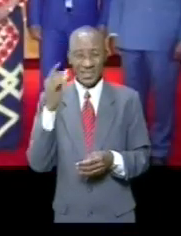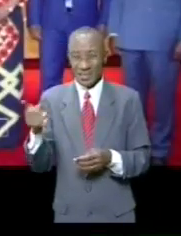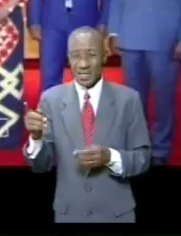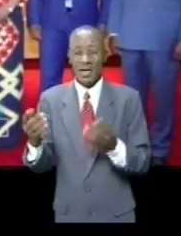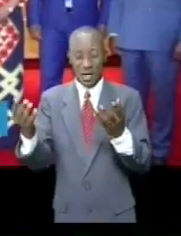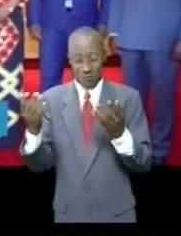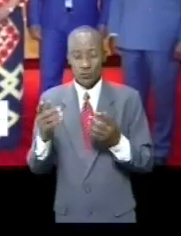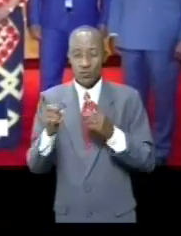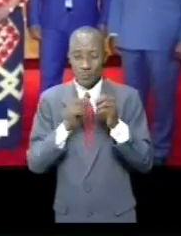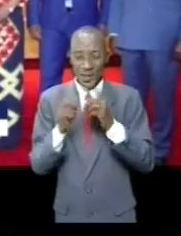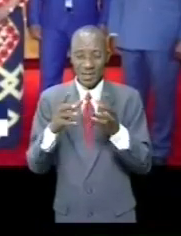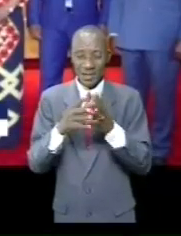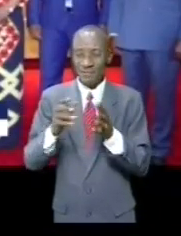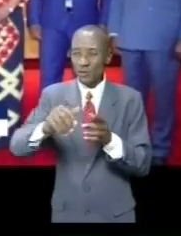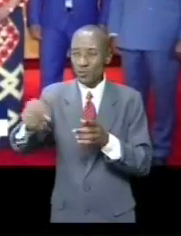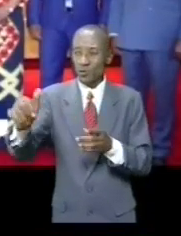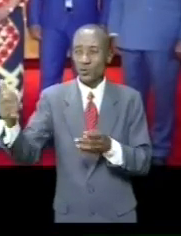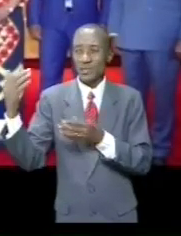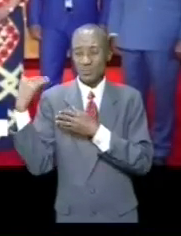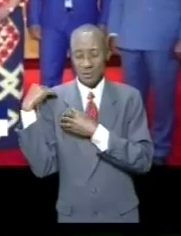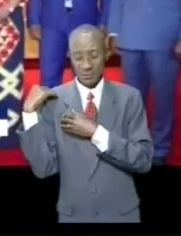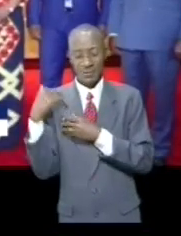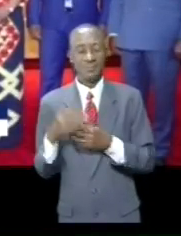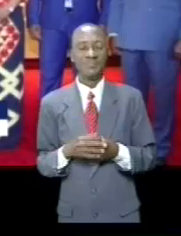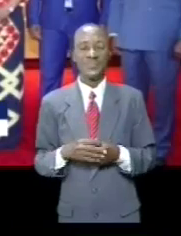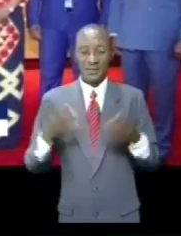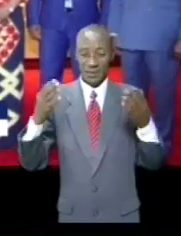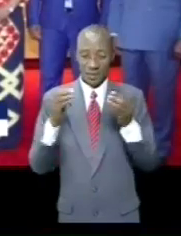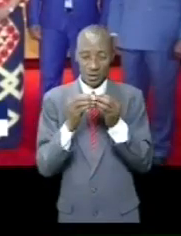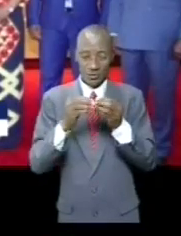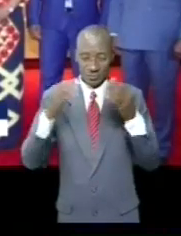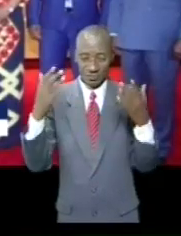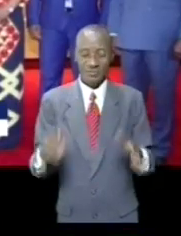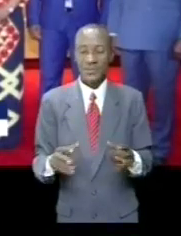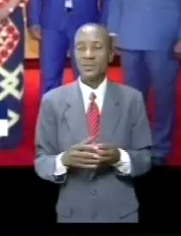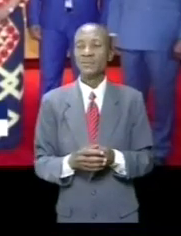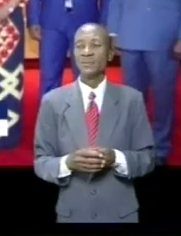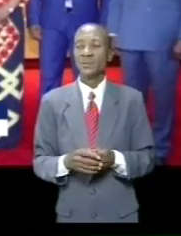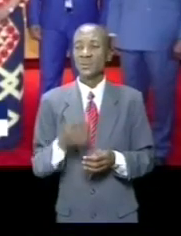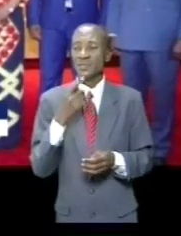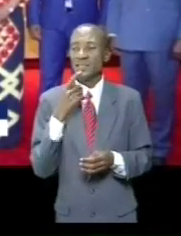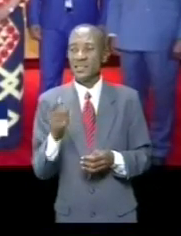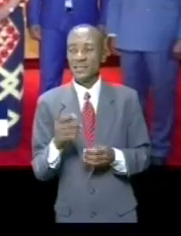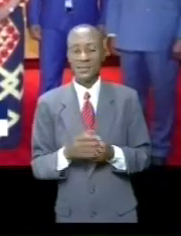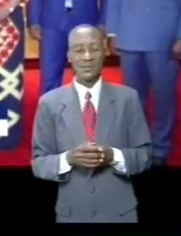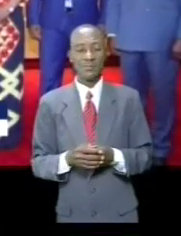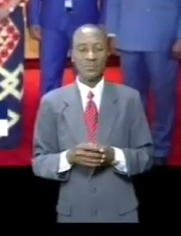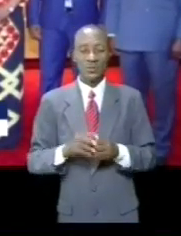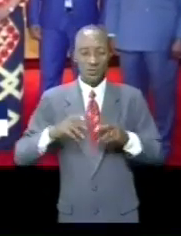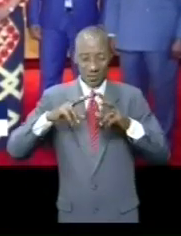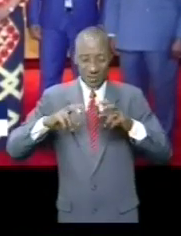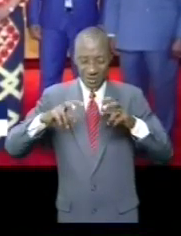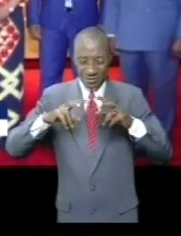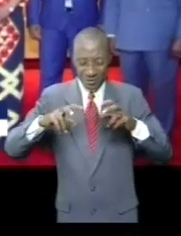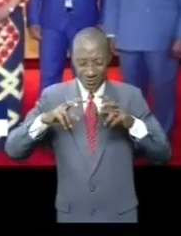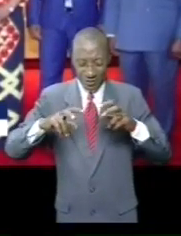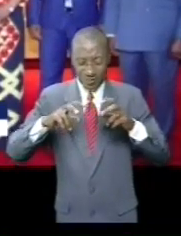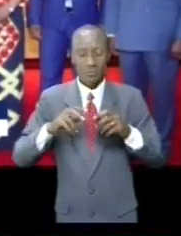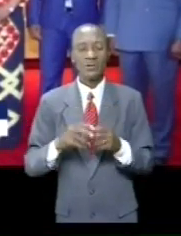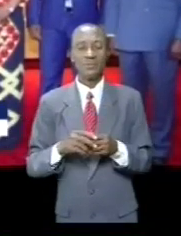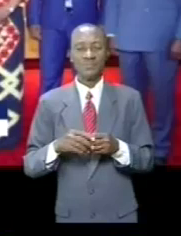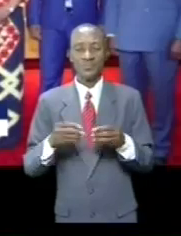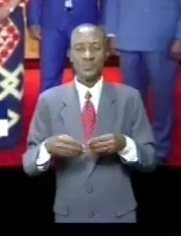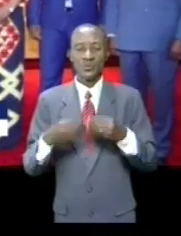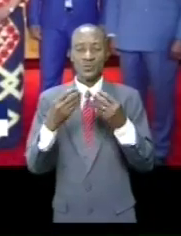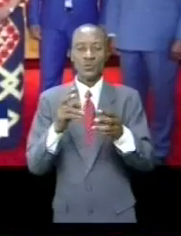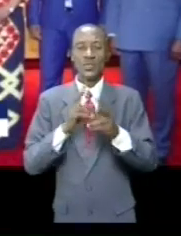Après échange et analyse, a décidé de présenter son rapport au Conseil